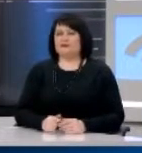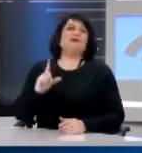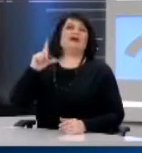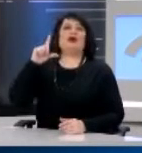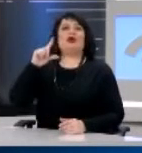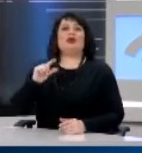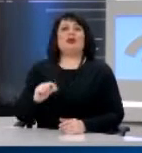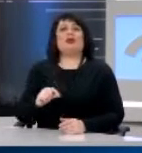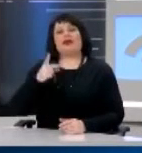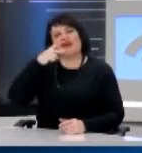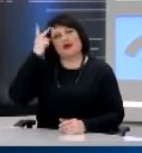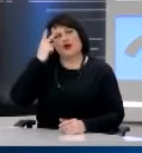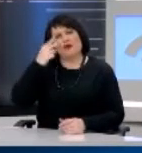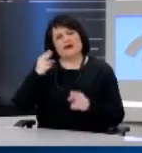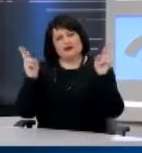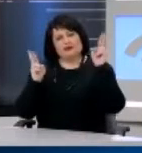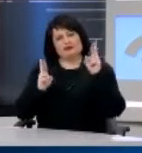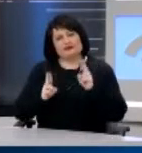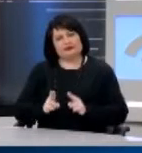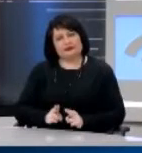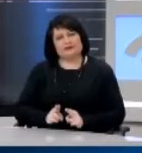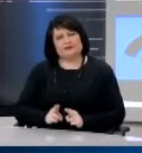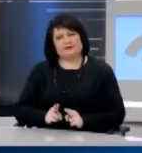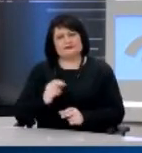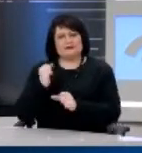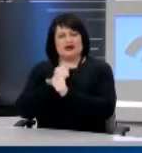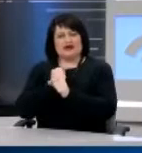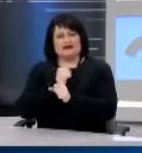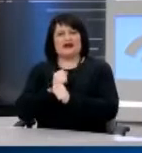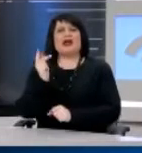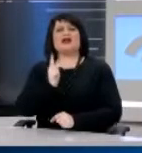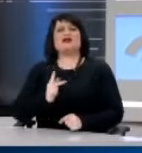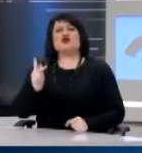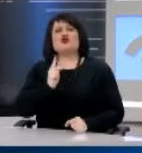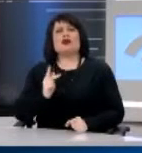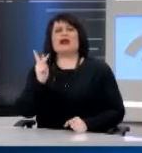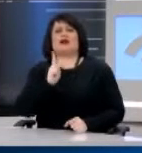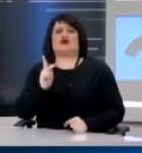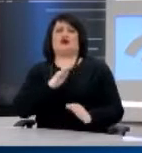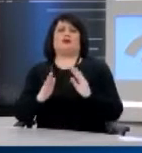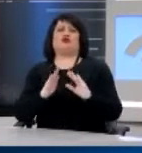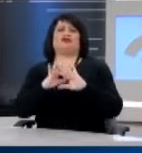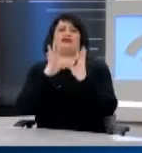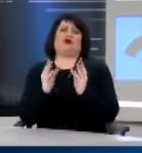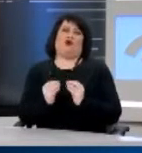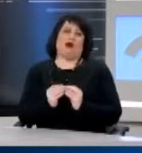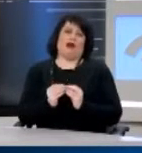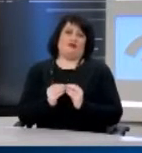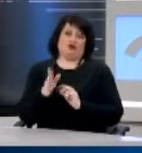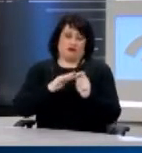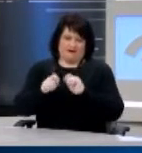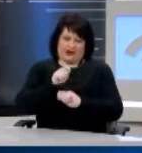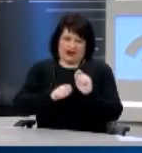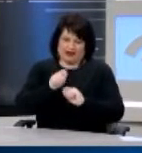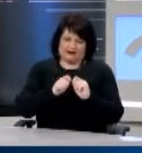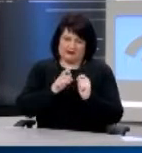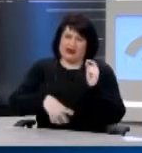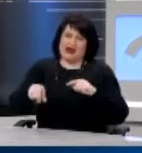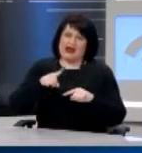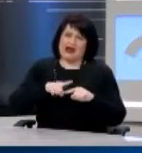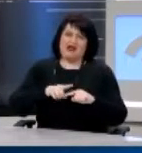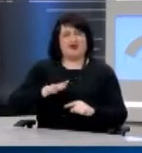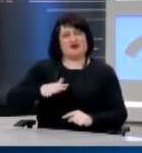συρρήκνωση όλων των κεκτημένων δικαιωμάτων εργασιακών και κοινωνικών, κοινωνικής προστασίας που οικοδομήθηκαν και στην Ελλάδα,